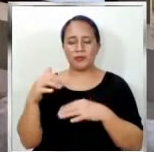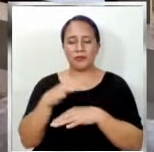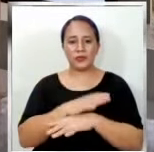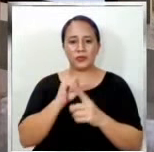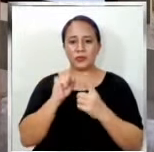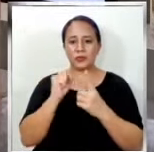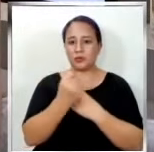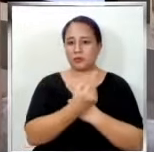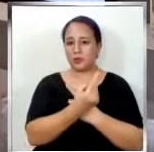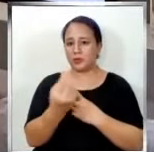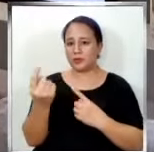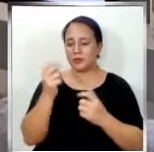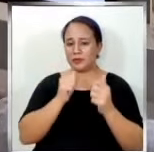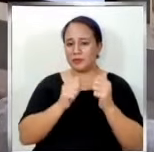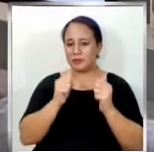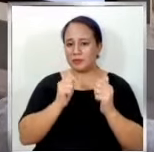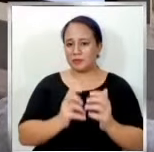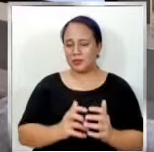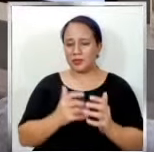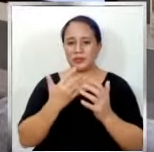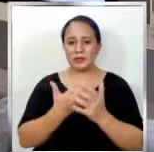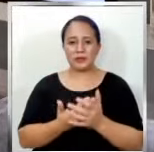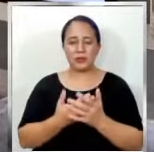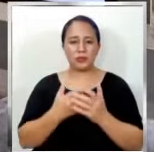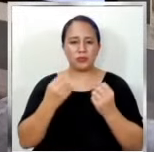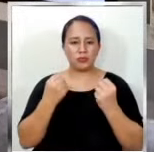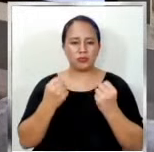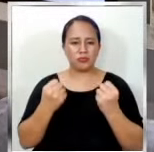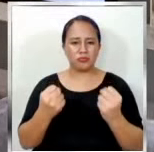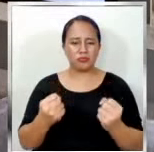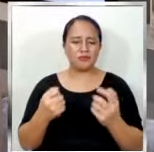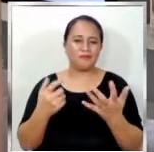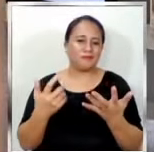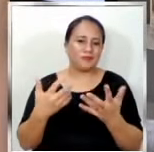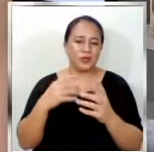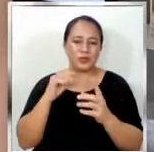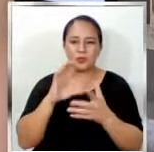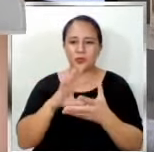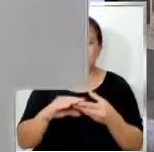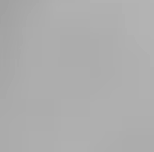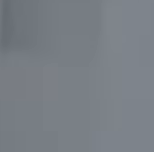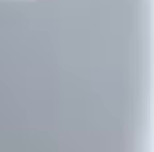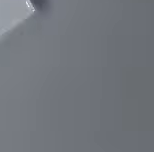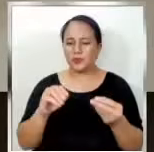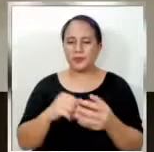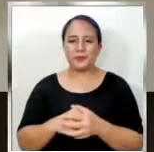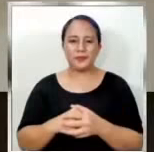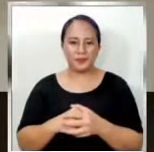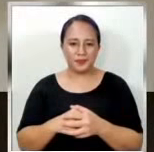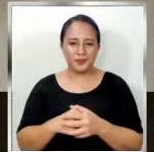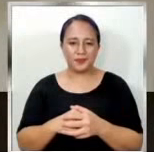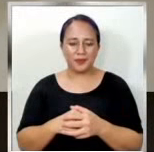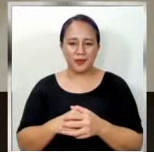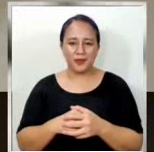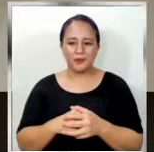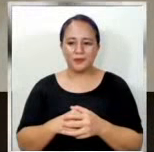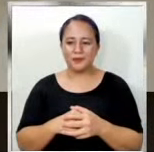character, lalo't patindi ng patindi ang kwento ng series. Yan ang chika ni Nelson Canlas.